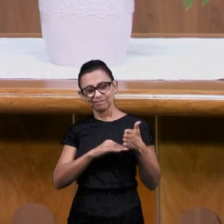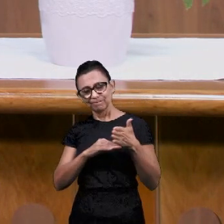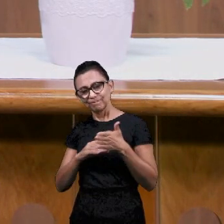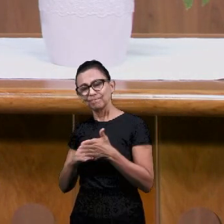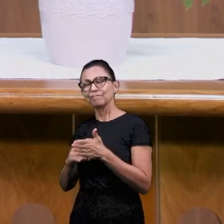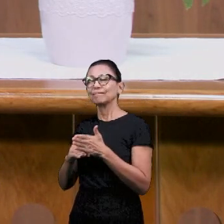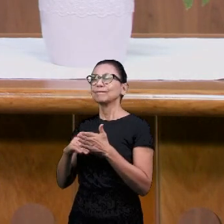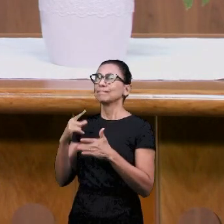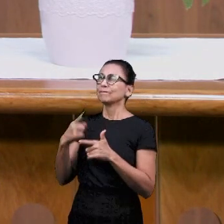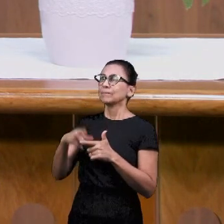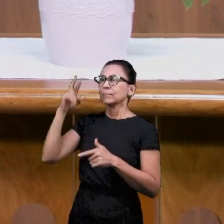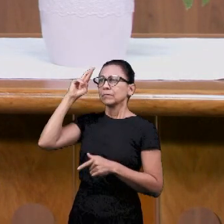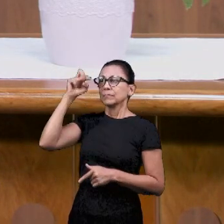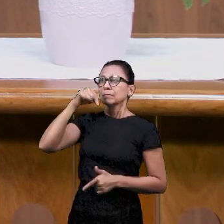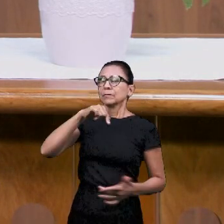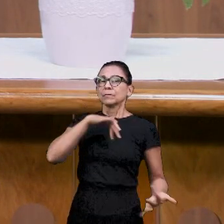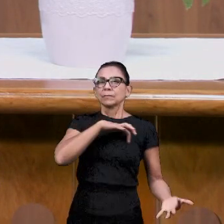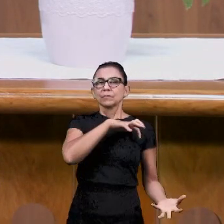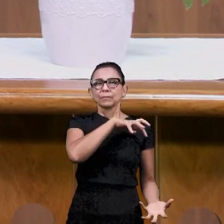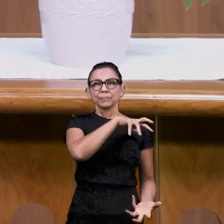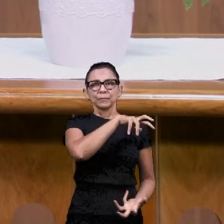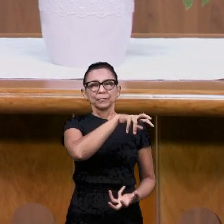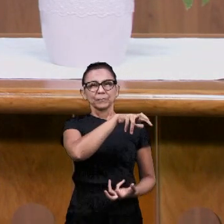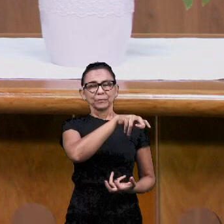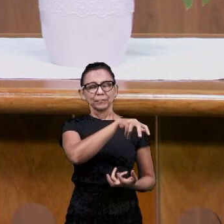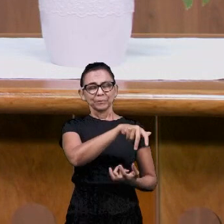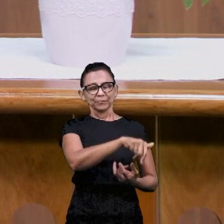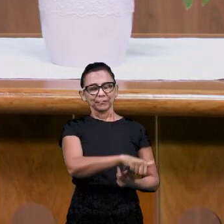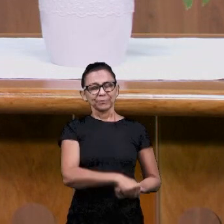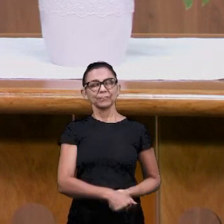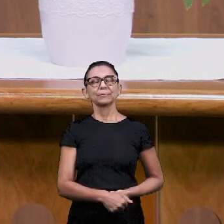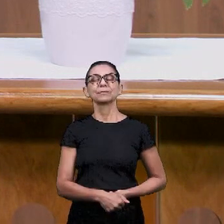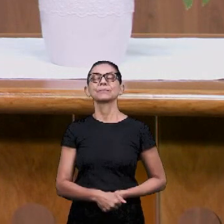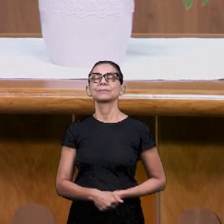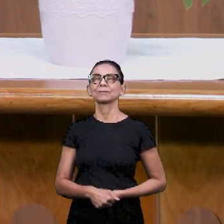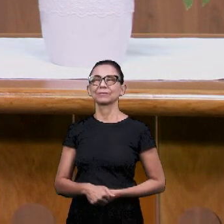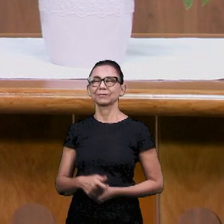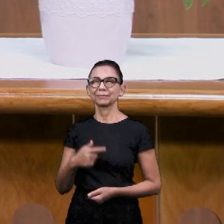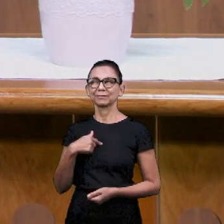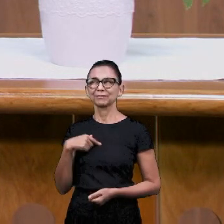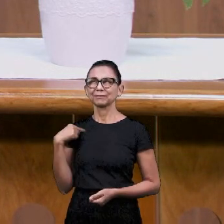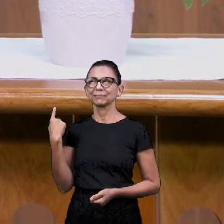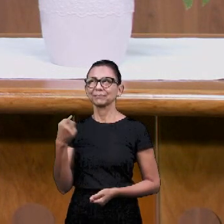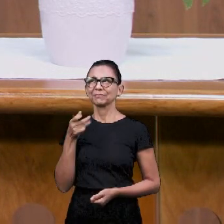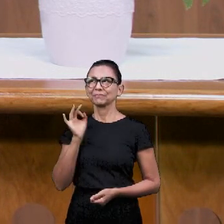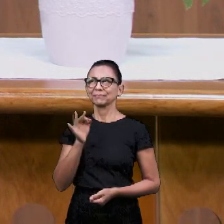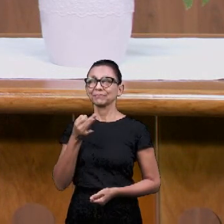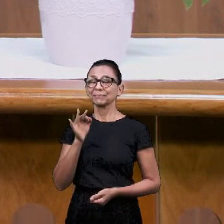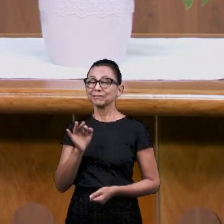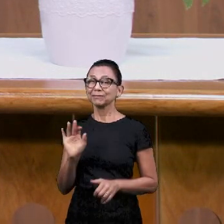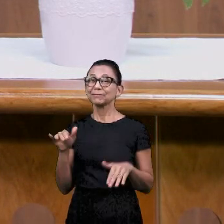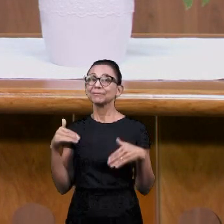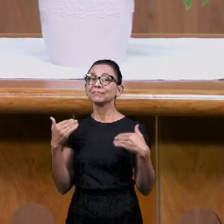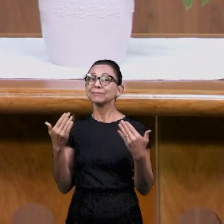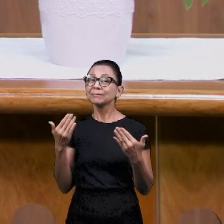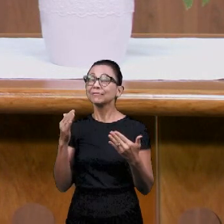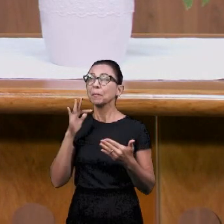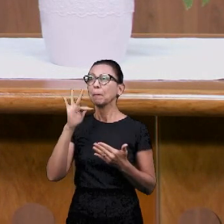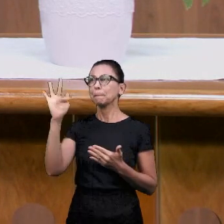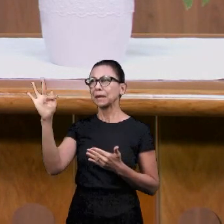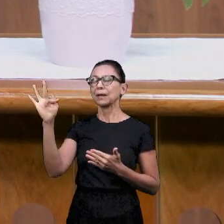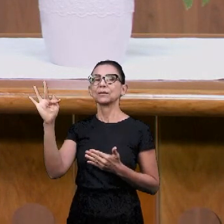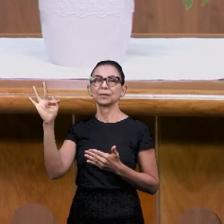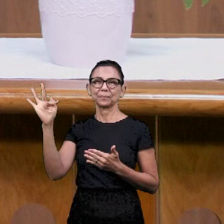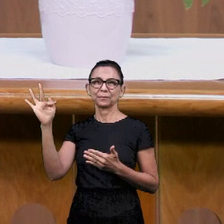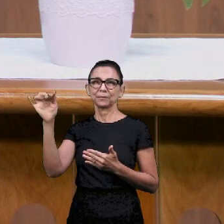marche, nous avons la certitude que bientôt, nous serons à l'éternité. Bientôt, Jésus reviendra pour chercher